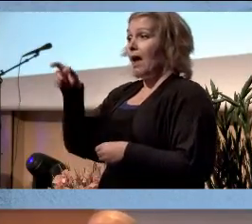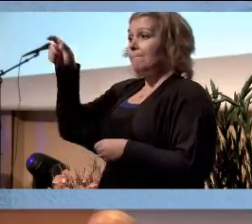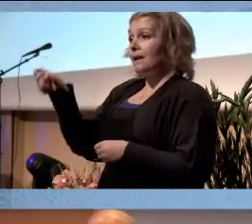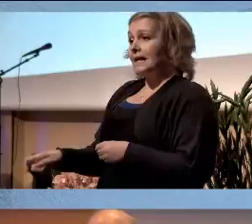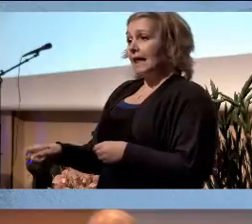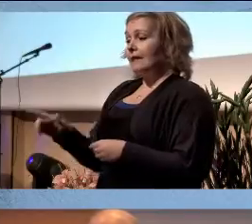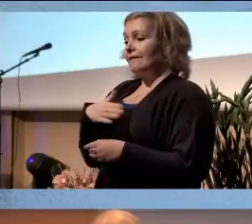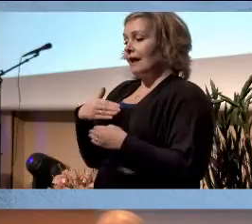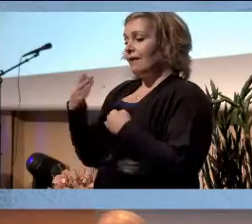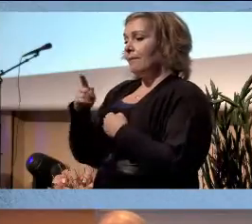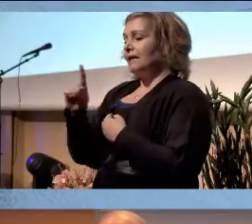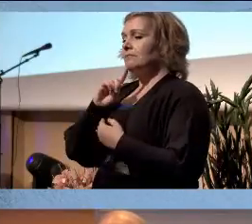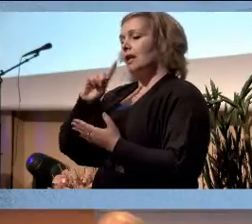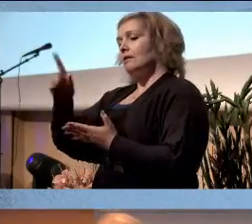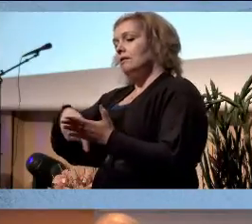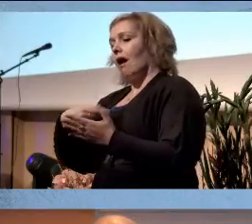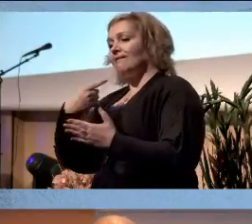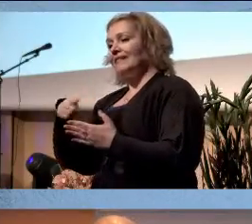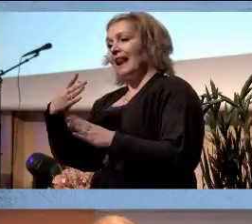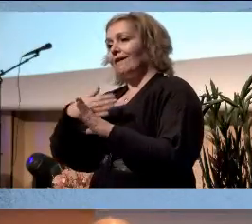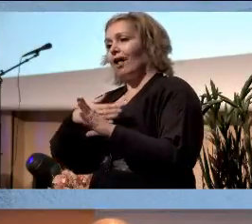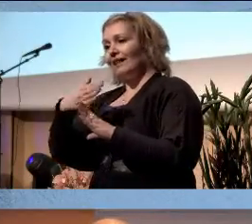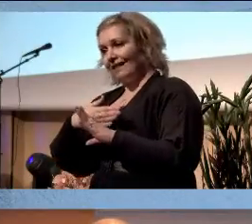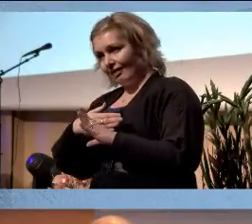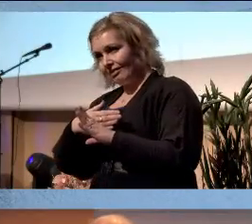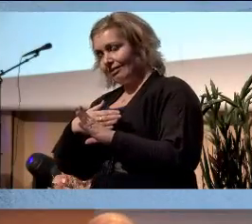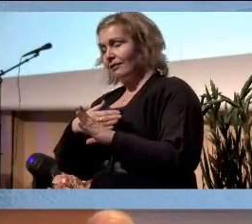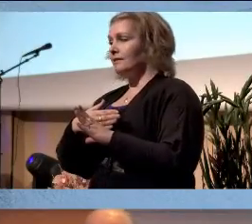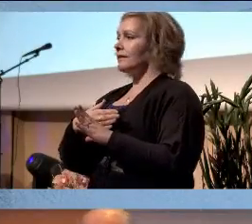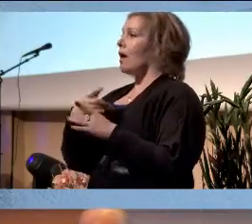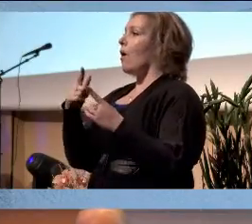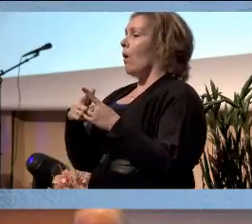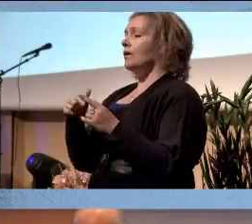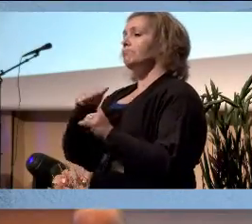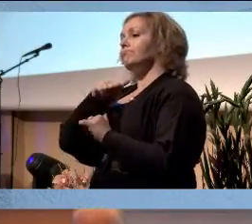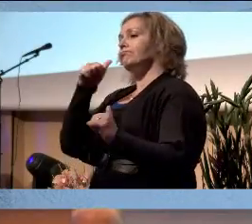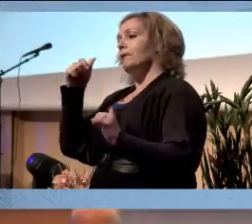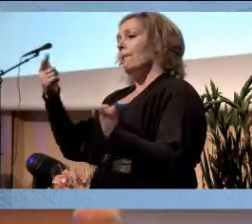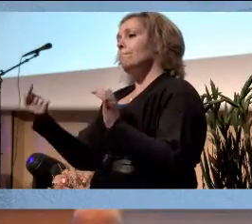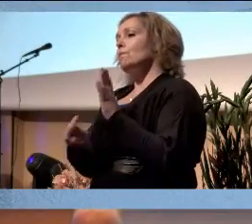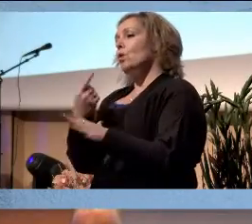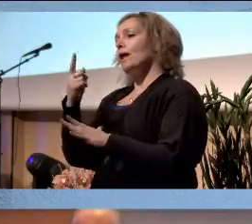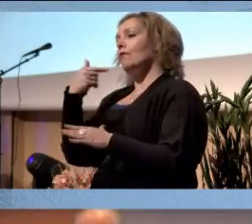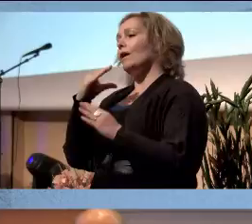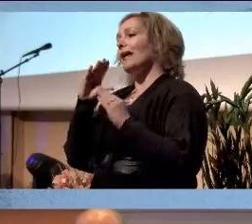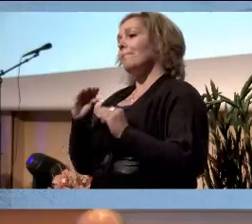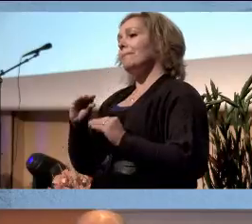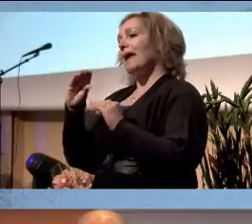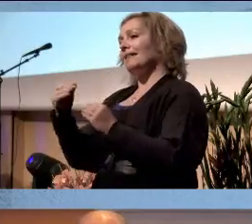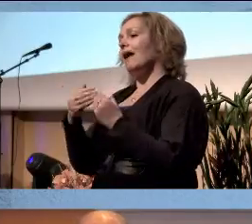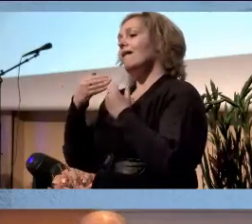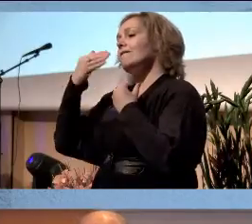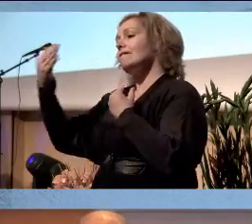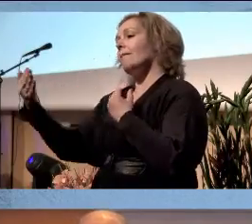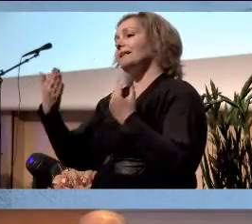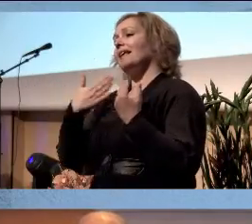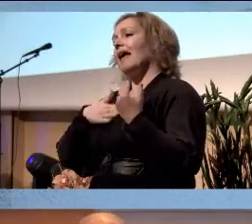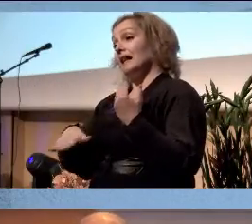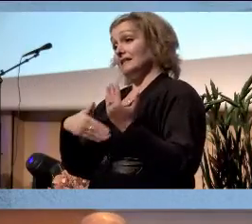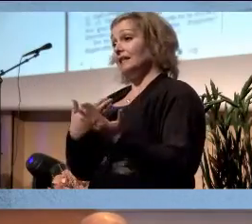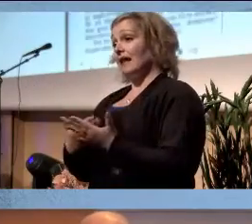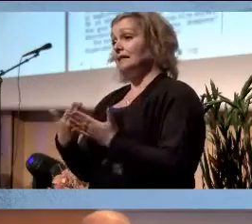Pasientene vil i fremtiden stille krav til kvalitet, og det er store muligheter for en bedre fremtidig